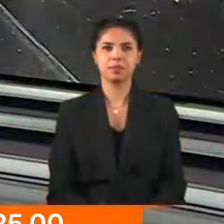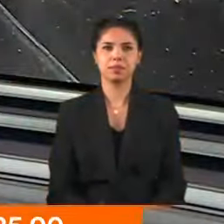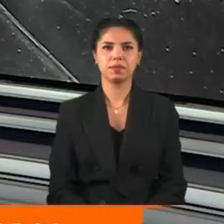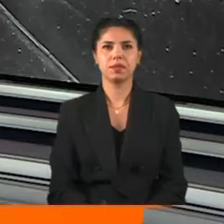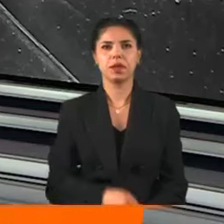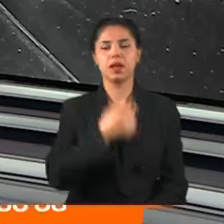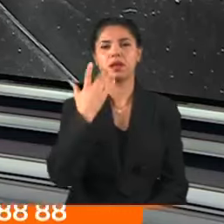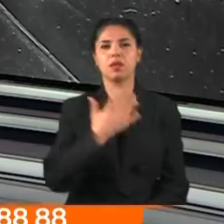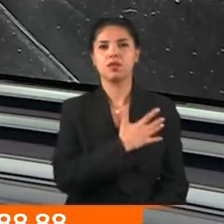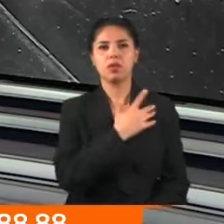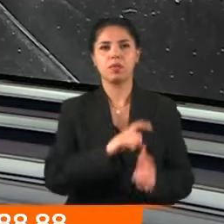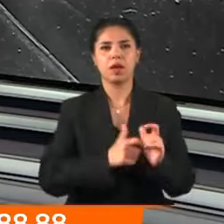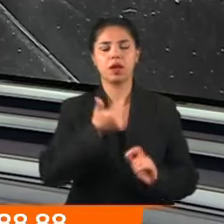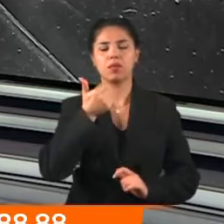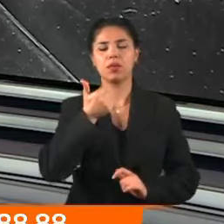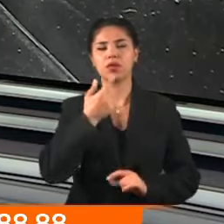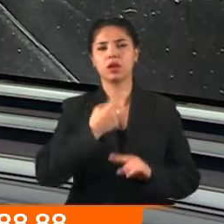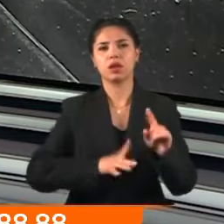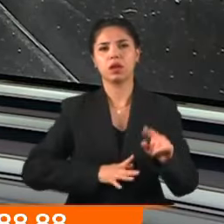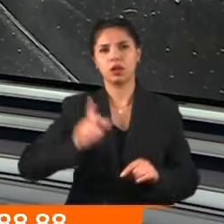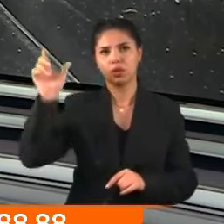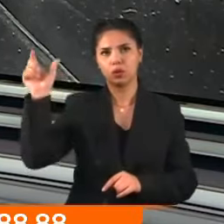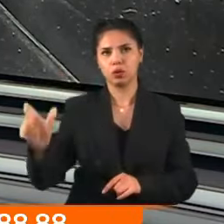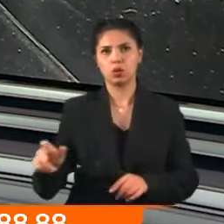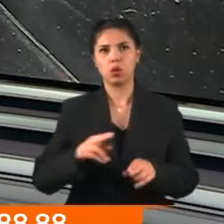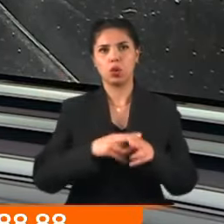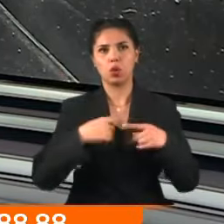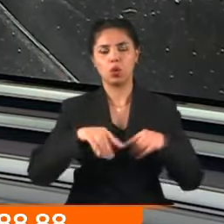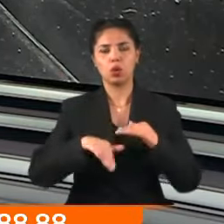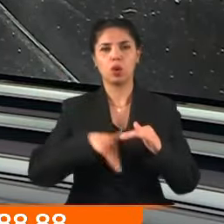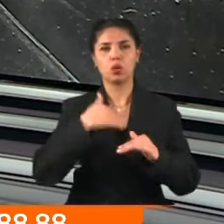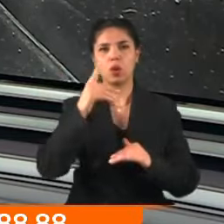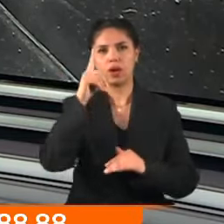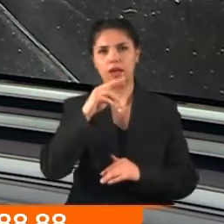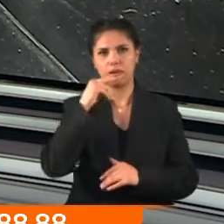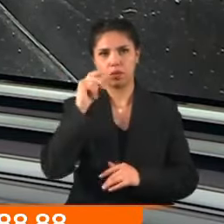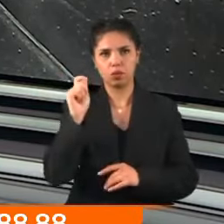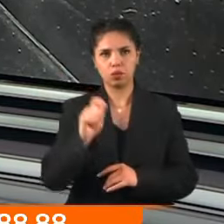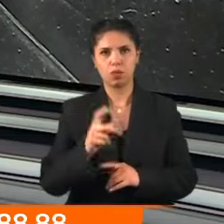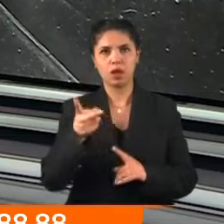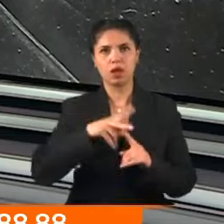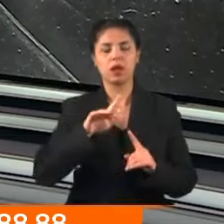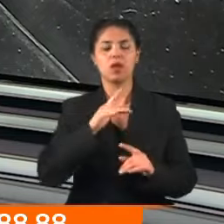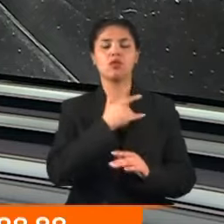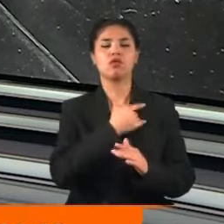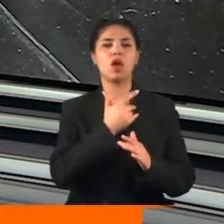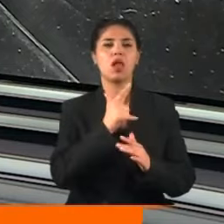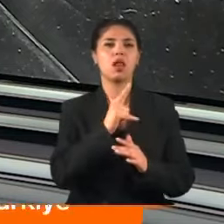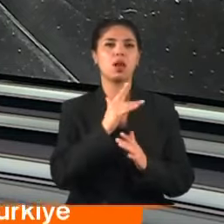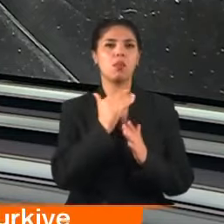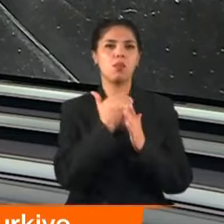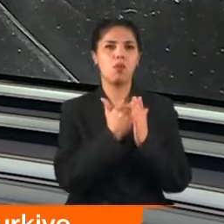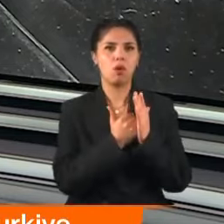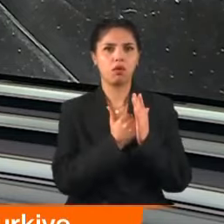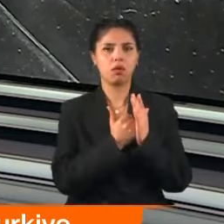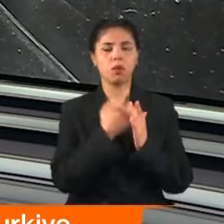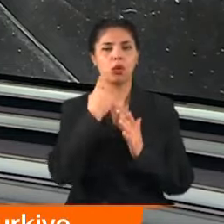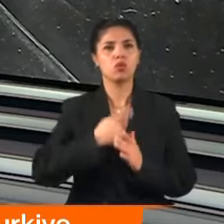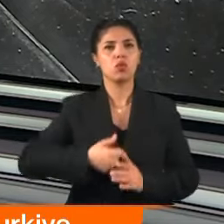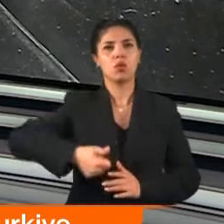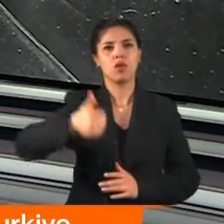Eski CHP Genel Başkanı Kemal Kılıçdaroğlu kurultaydan sonra sessizliğini bozdu. Katıldığı canlı yayında Cumhurbaşkanlığı seçiminde aday olması için CHP